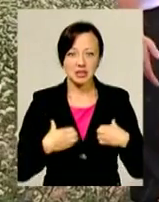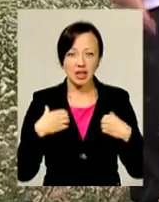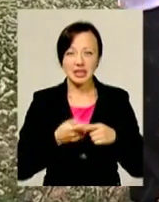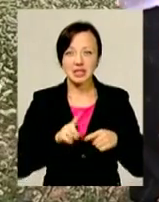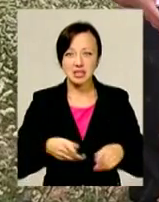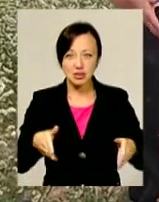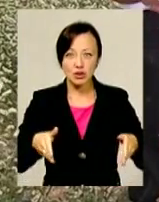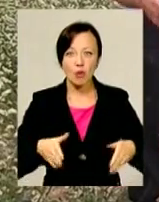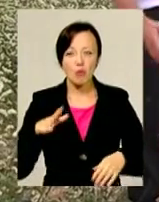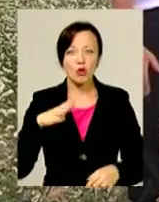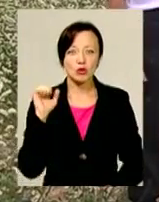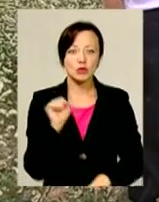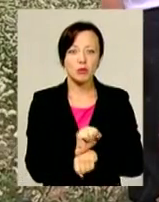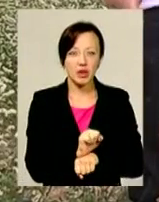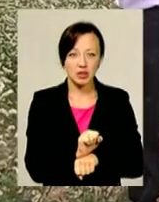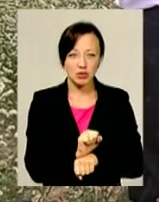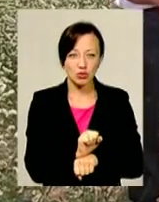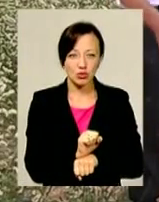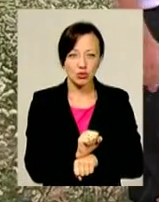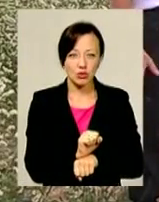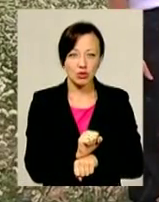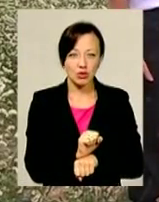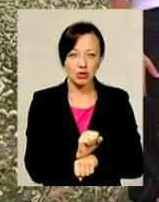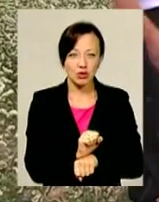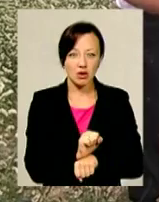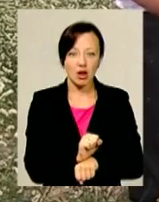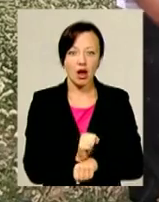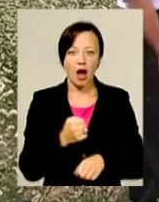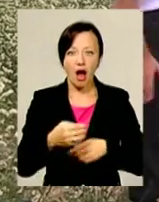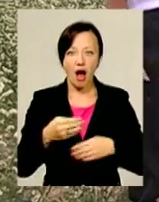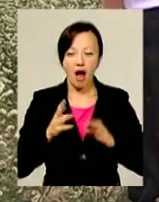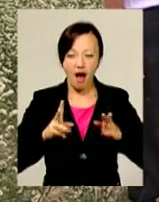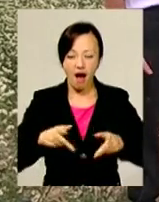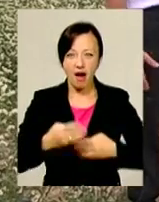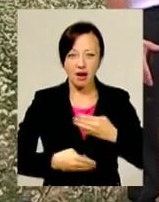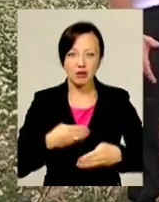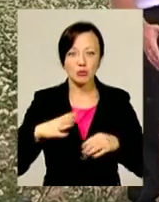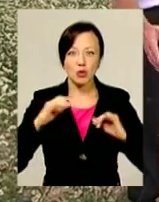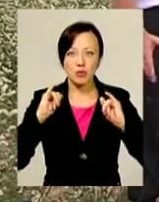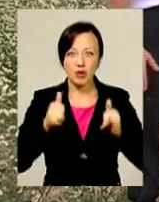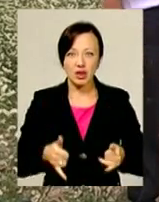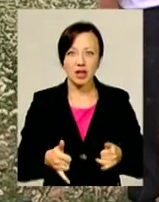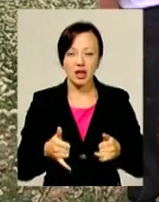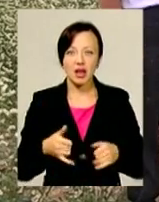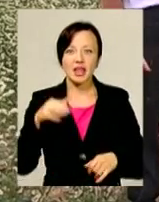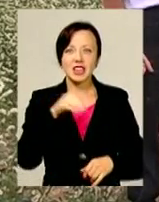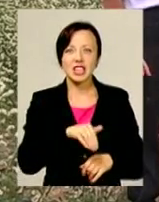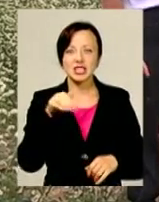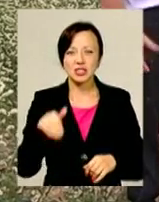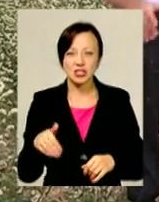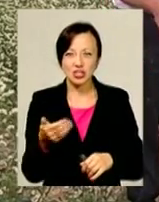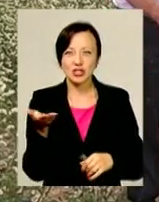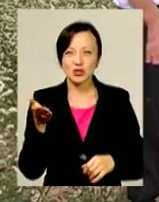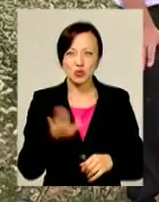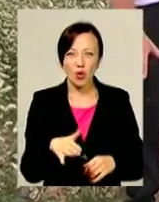ділянці було зупинено агрегат і не виключені форсунки. На дану ділянку було пролито тисячні дози